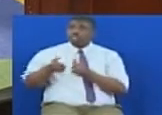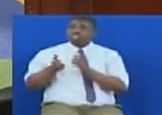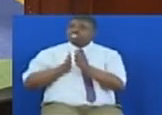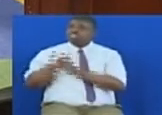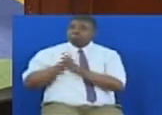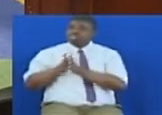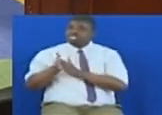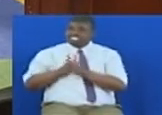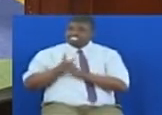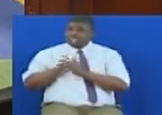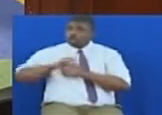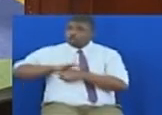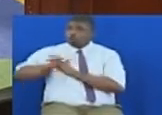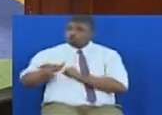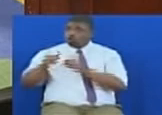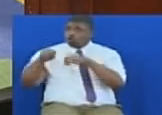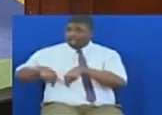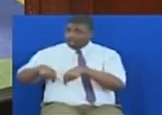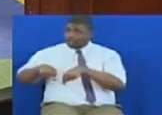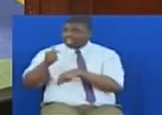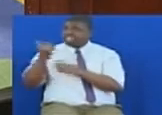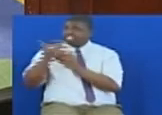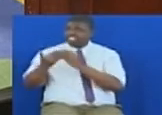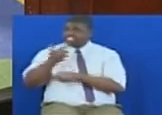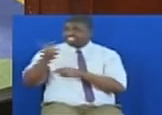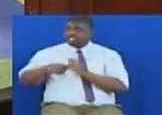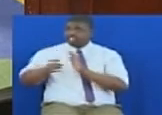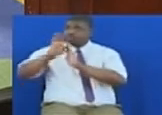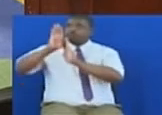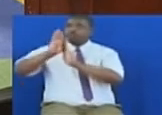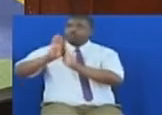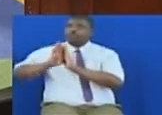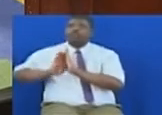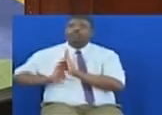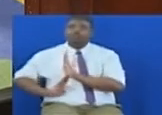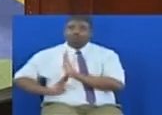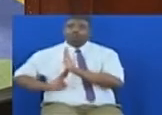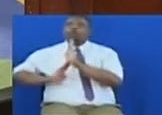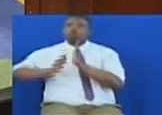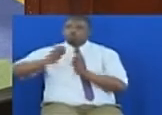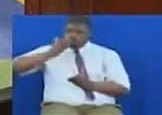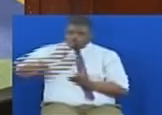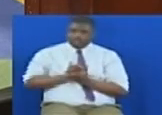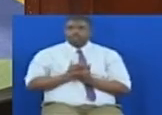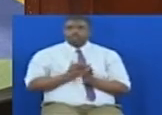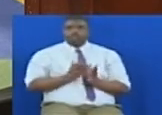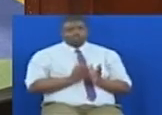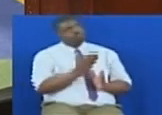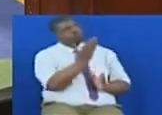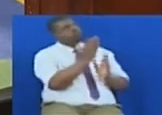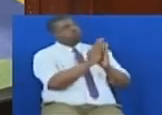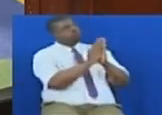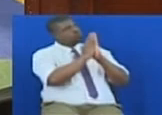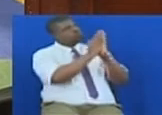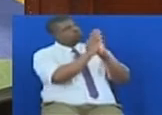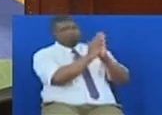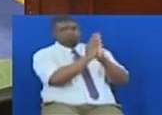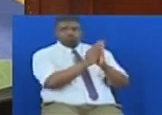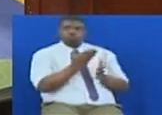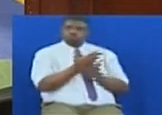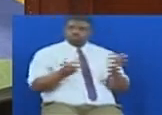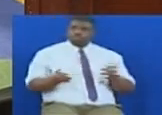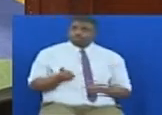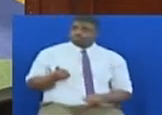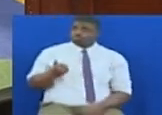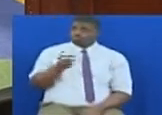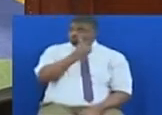kuongeza corona, spidi ya watu kuugua imepungua kwa kweli. tumshukuru Mungu kwa sababu na rais